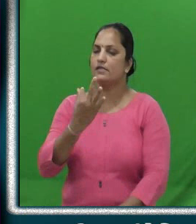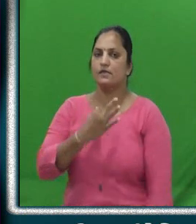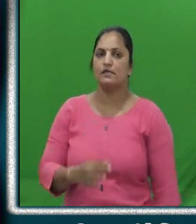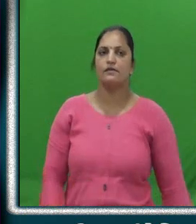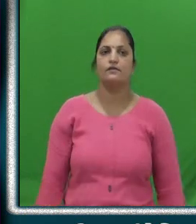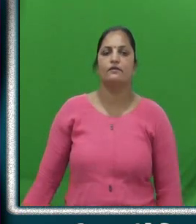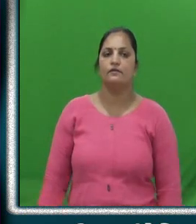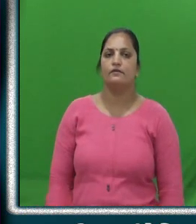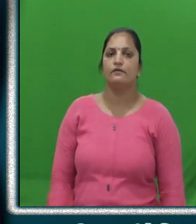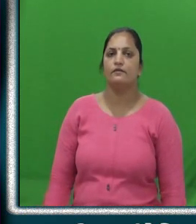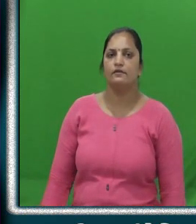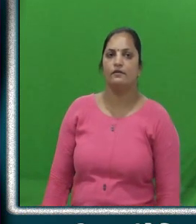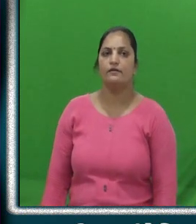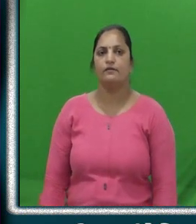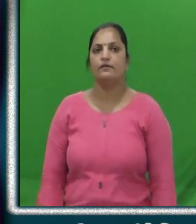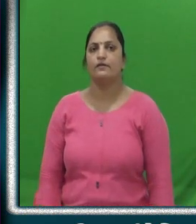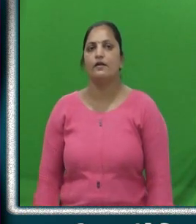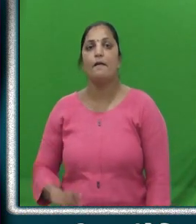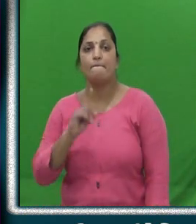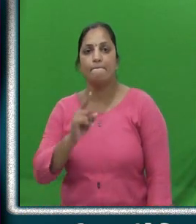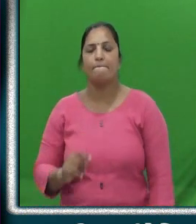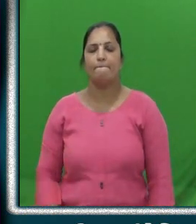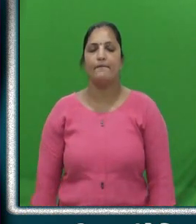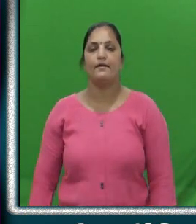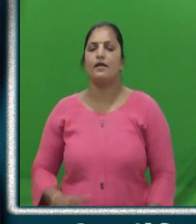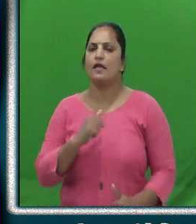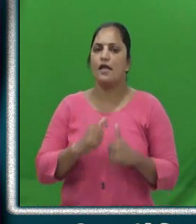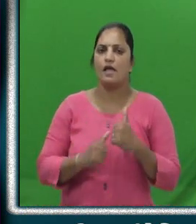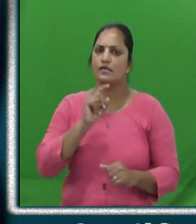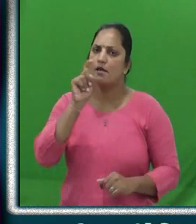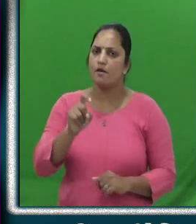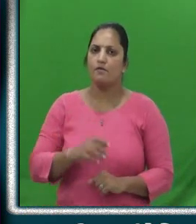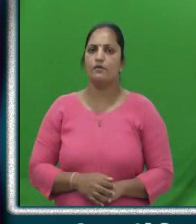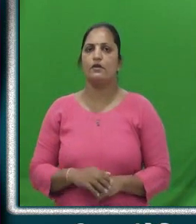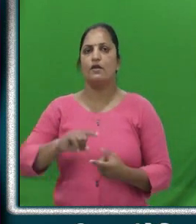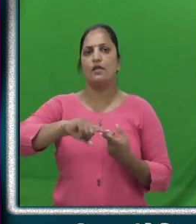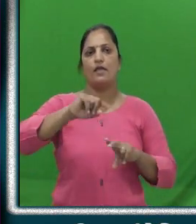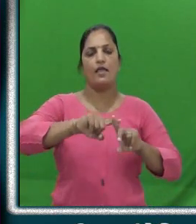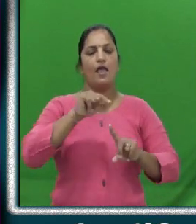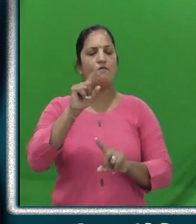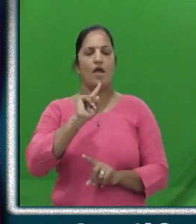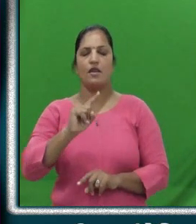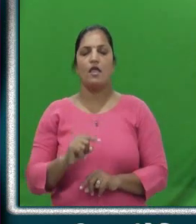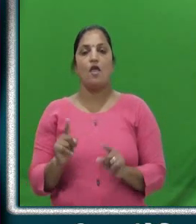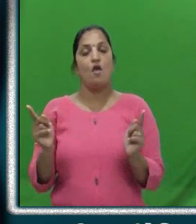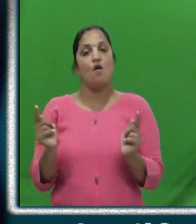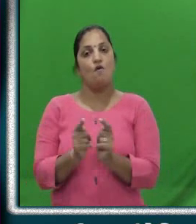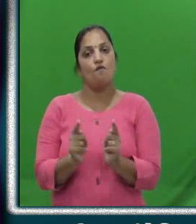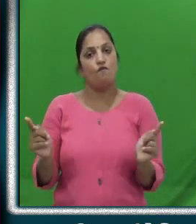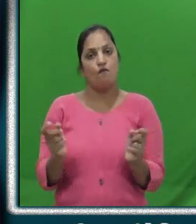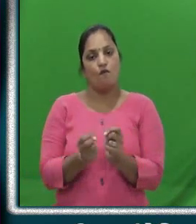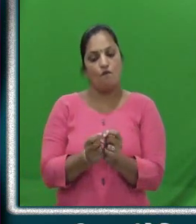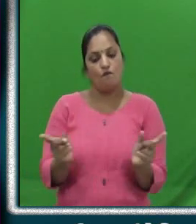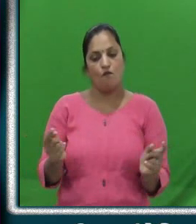EFI હા સરસ અરુણ્સ NGO નેમ ઇઝ EFI પણ આપણે જ્યારે પરીક્ષામાં પૂછાય તો EFI એકલું નહીં લખવાનું